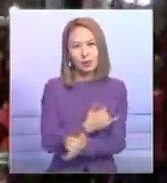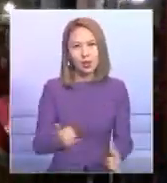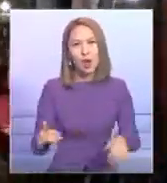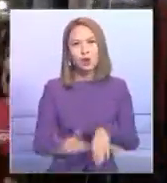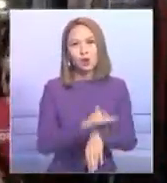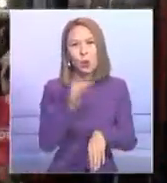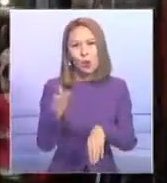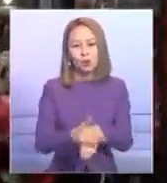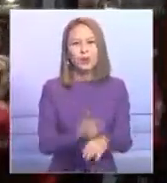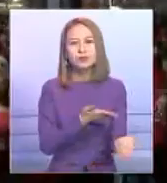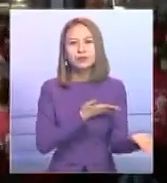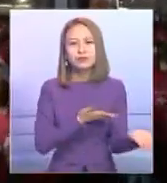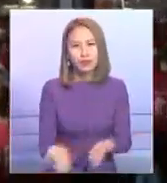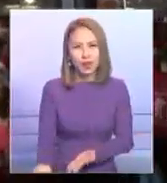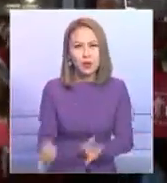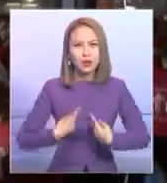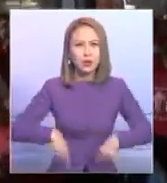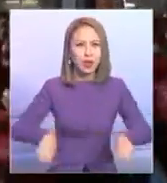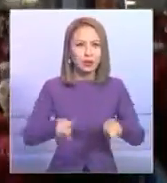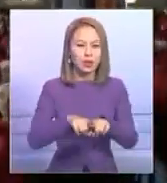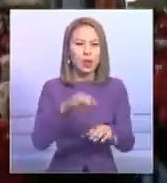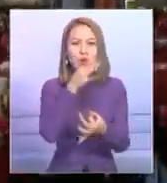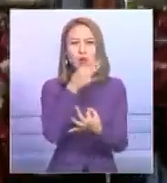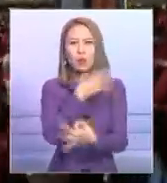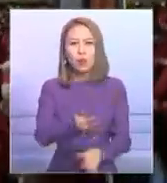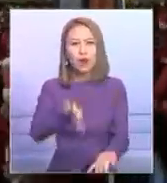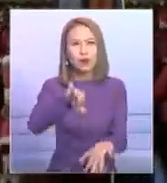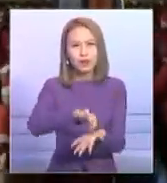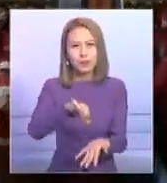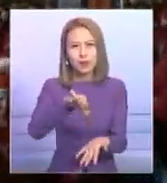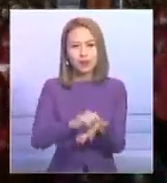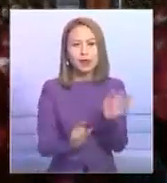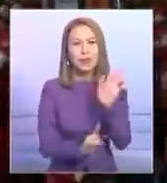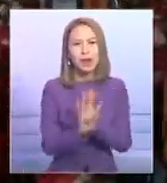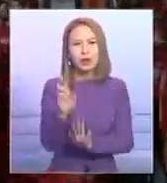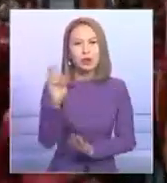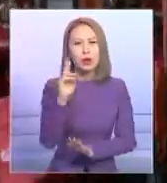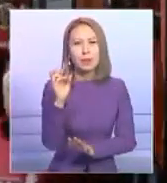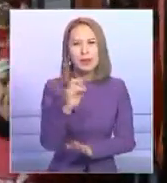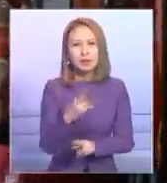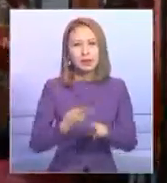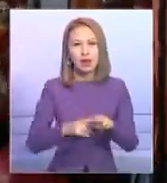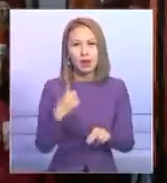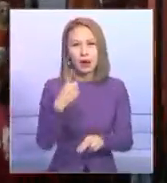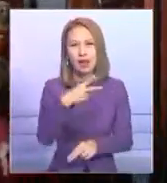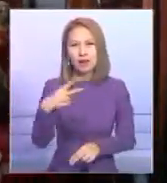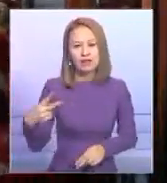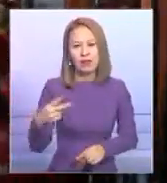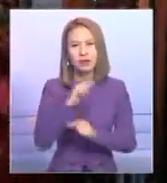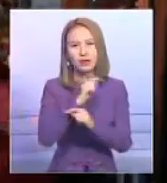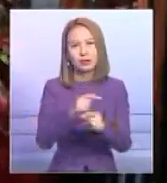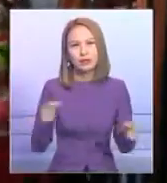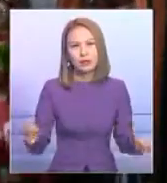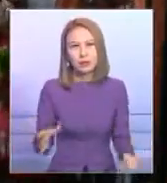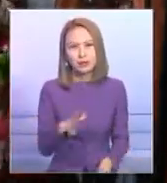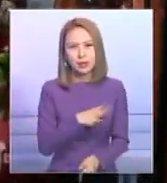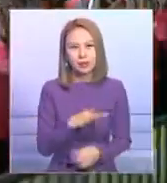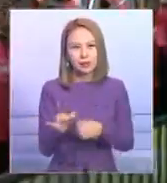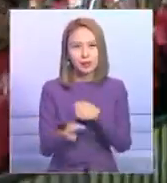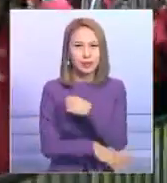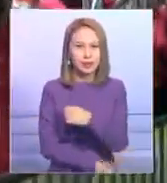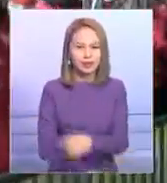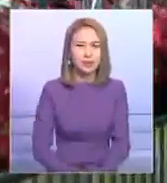рақымшылыққа шақыру дейді ұйымдастырушылар. Өйткені әрбір қатысушы баспанасыздарға 1 еуродан садақа берді.